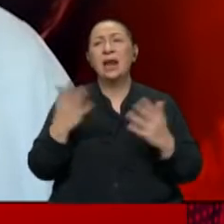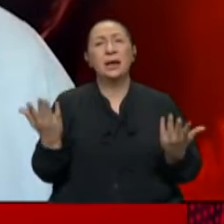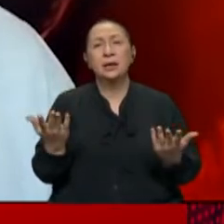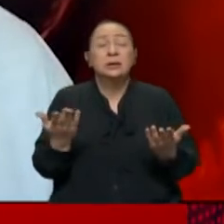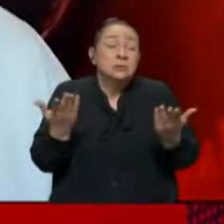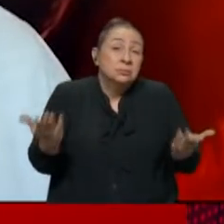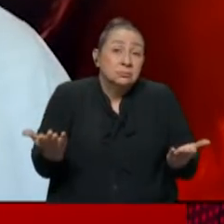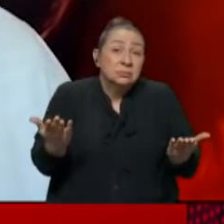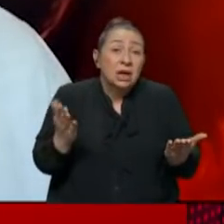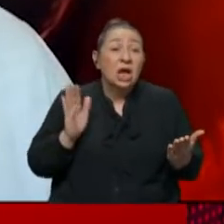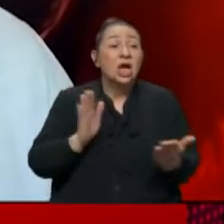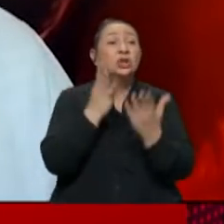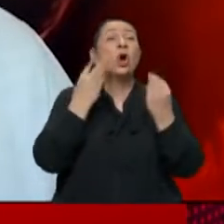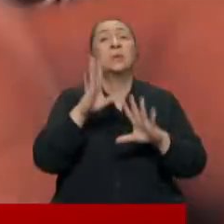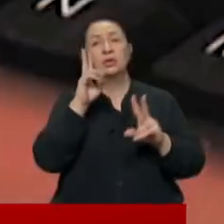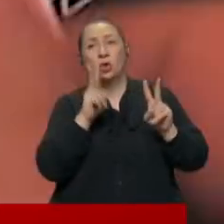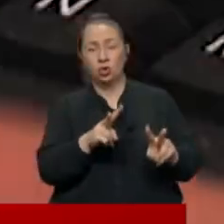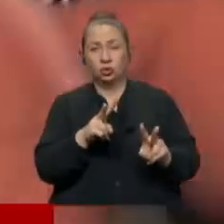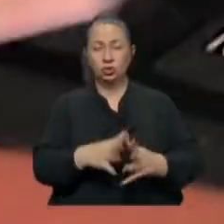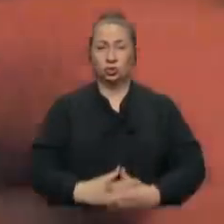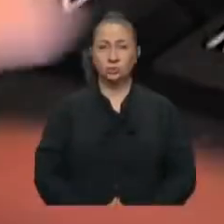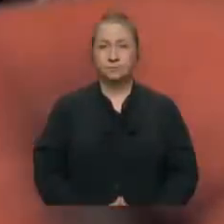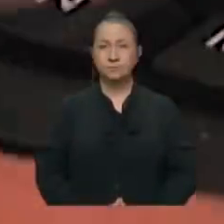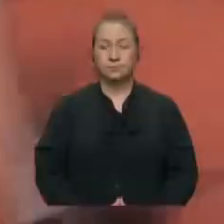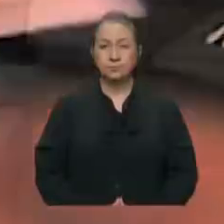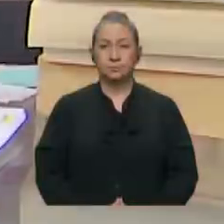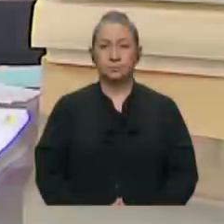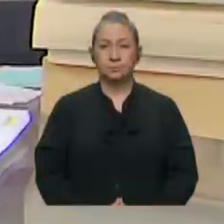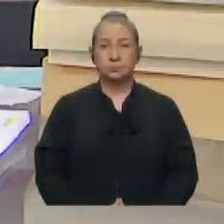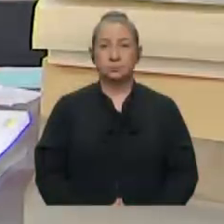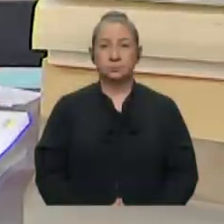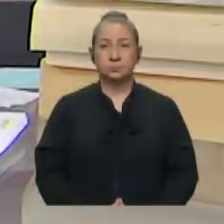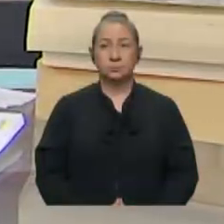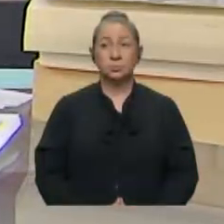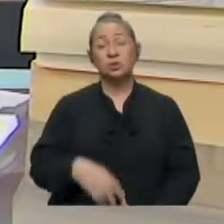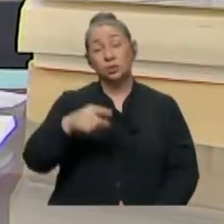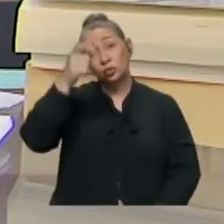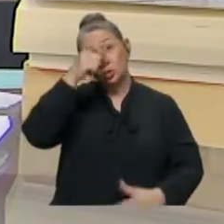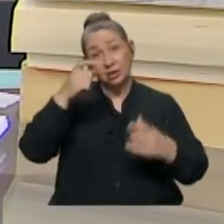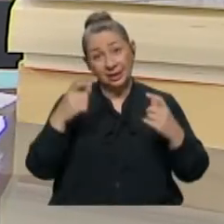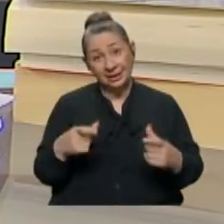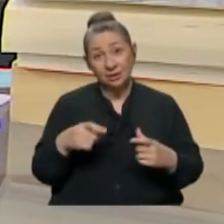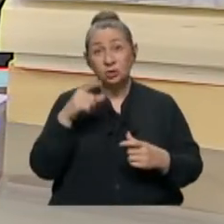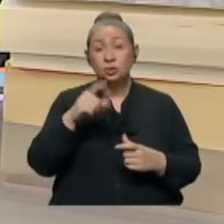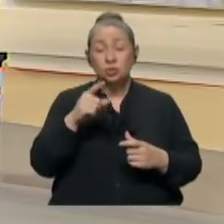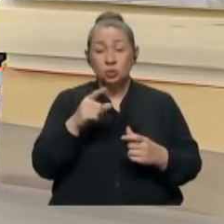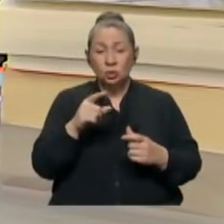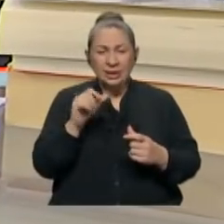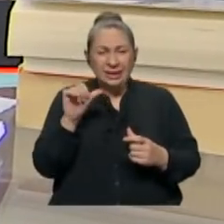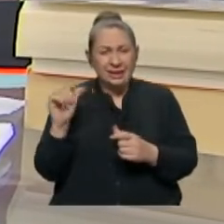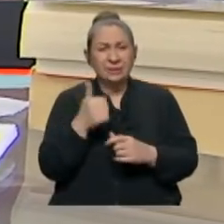edebilirler zaten karşılık bulmadığını da görüyoruz Şu ülkenin şu